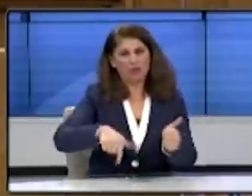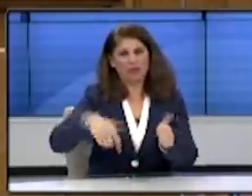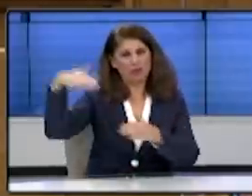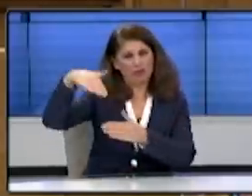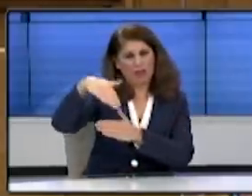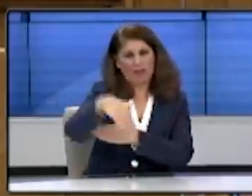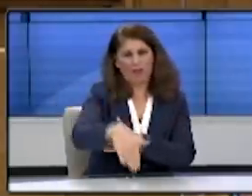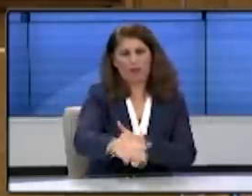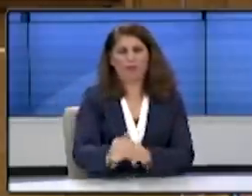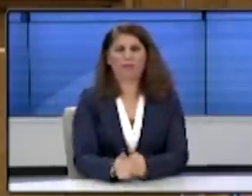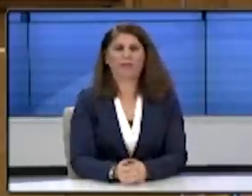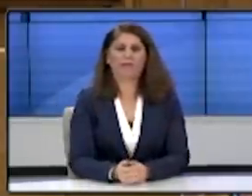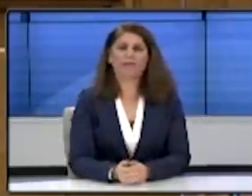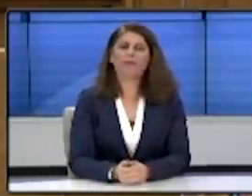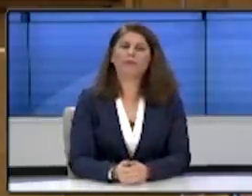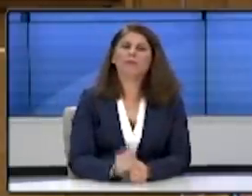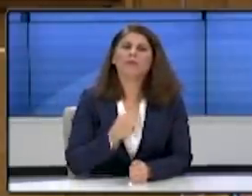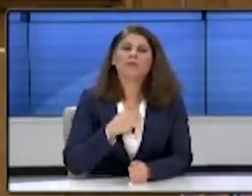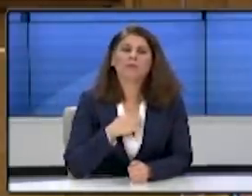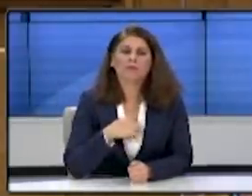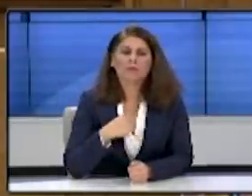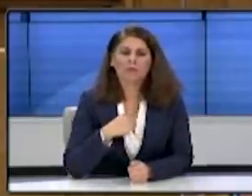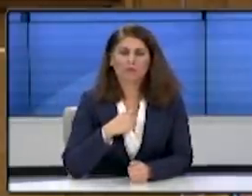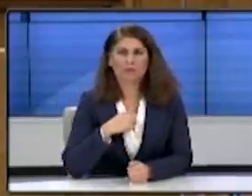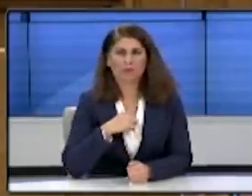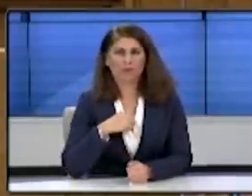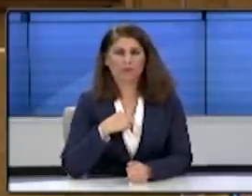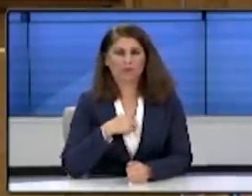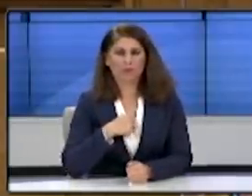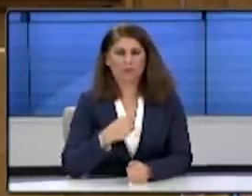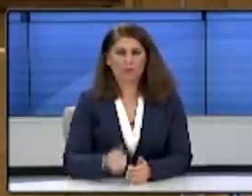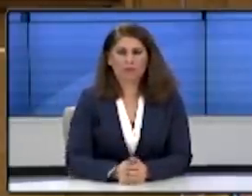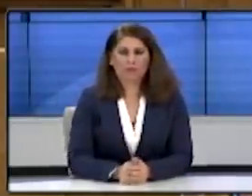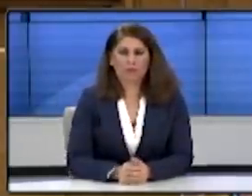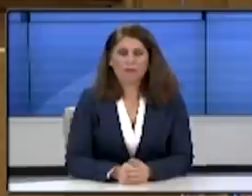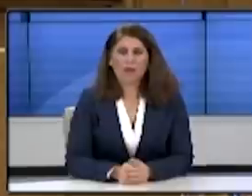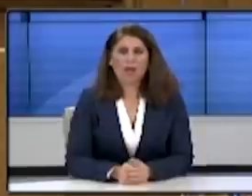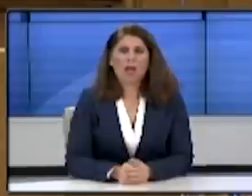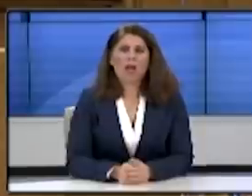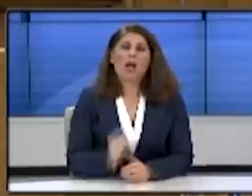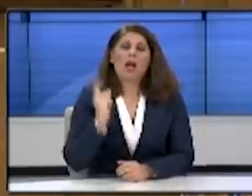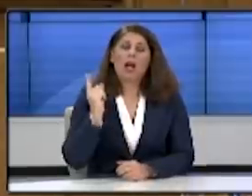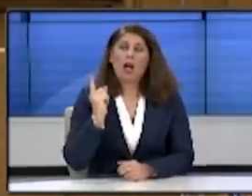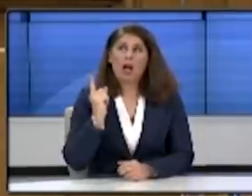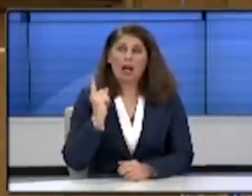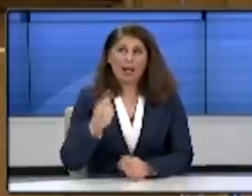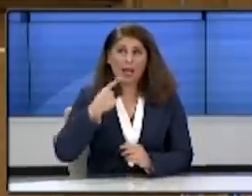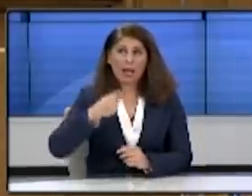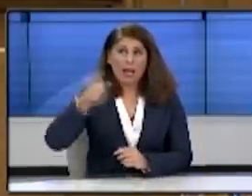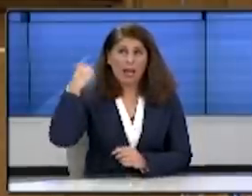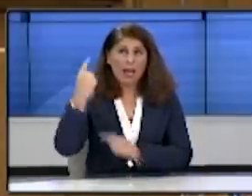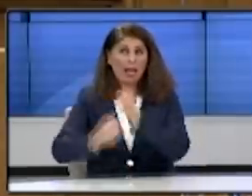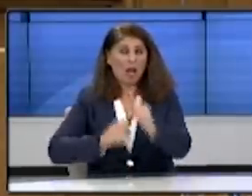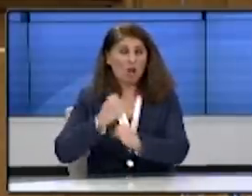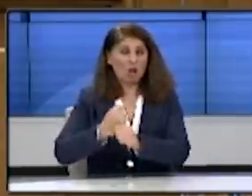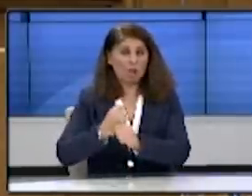τον κατήφορο. Πριν από ένα χρόνο η κυβέρνηση της Νέας Δημοκρατίας έλεγε πως φάγαμε πια το γάιδαρο, κάντε